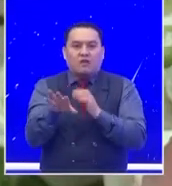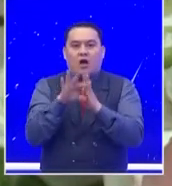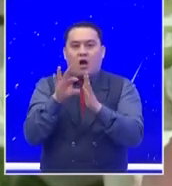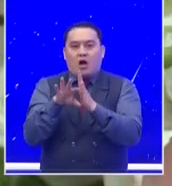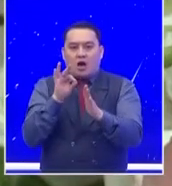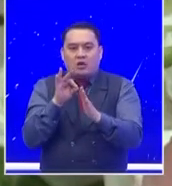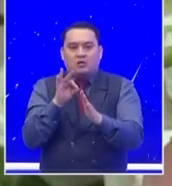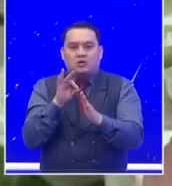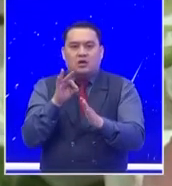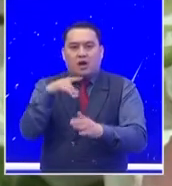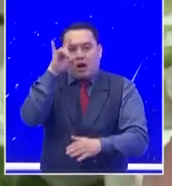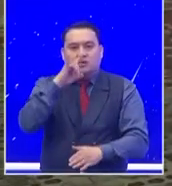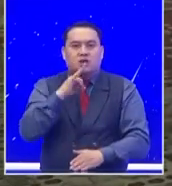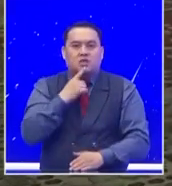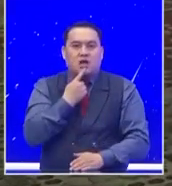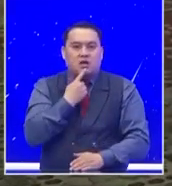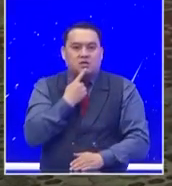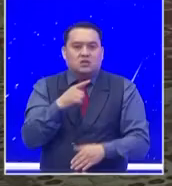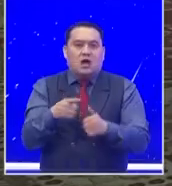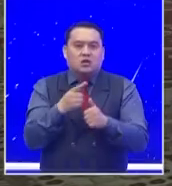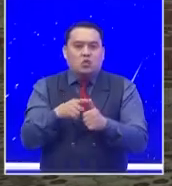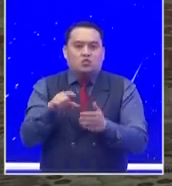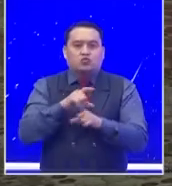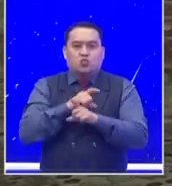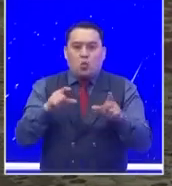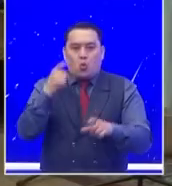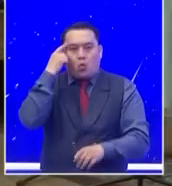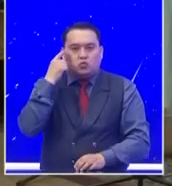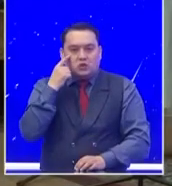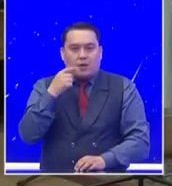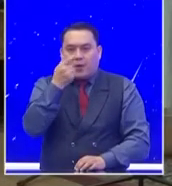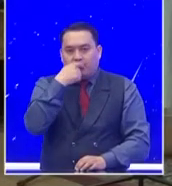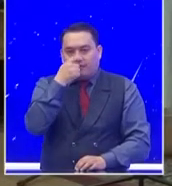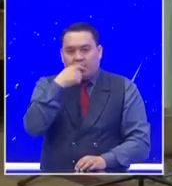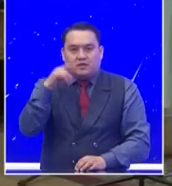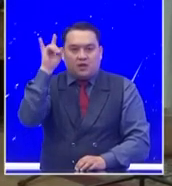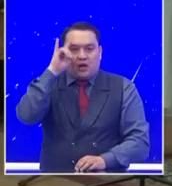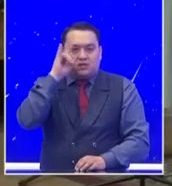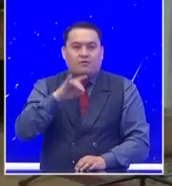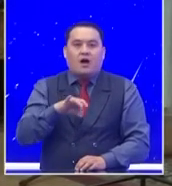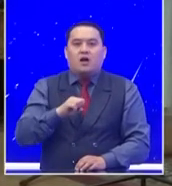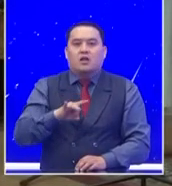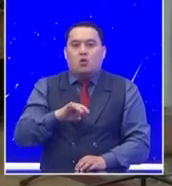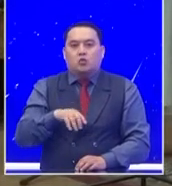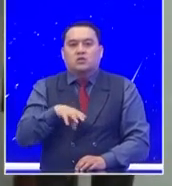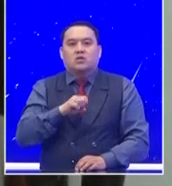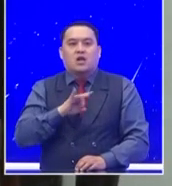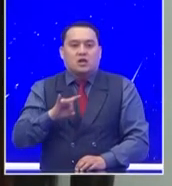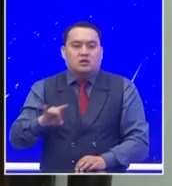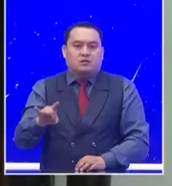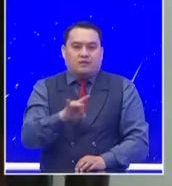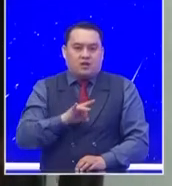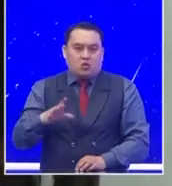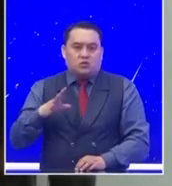итогам голосования знатоками казахского языка были названы учащиеся школ искусств ского панфиловского сар канского алла кольского к